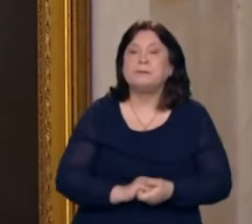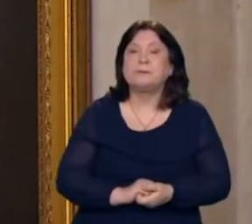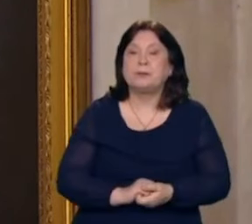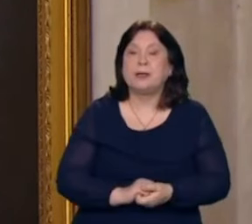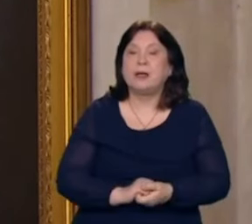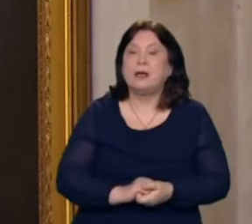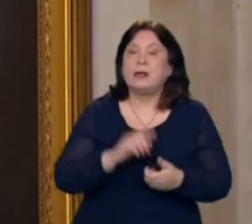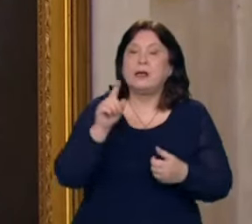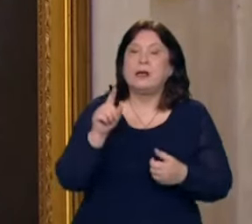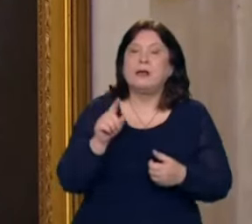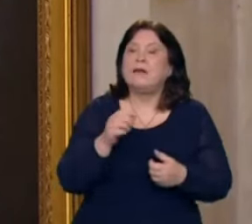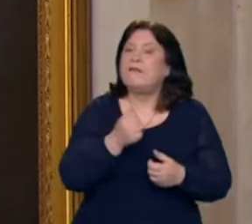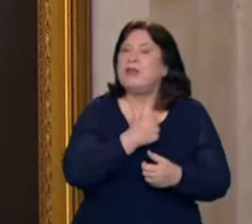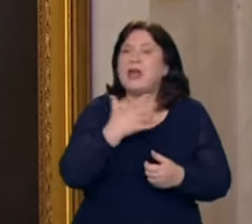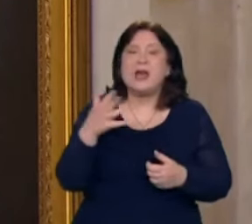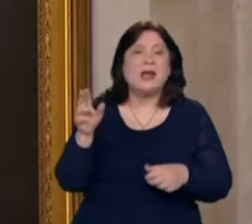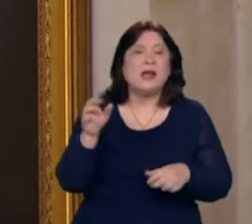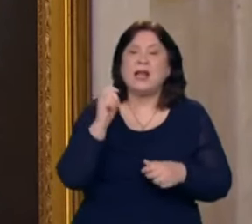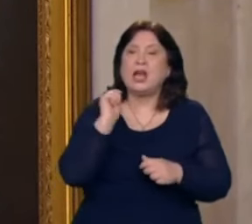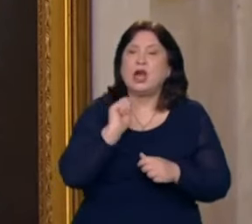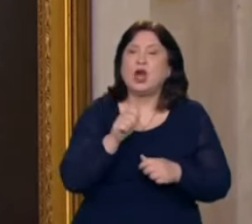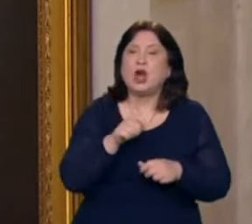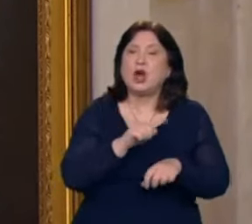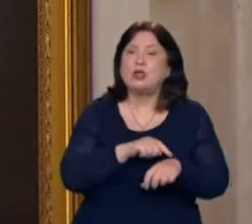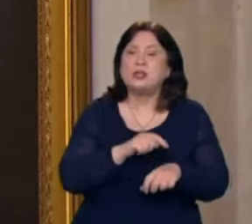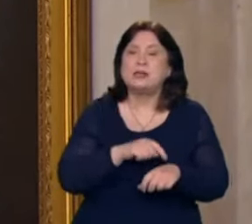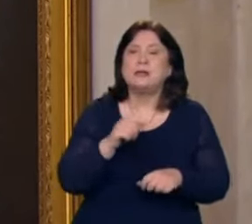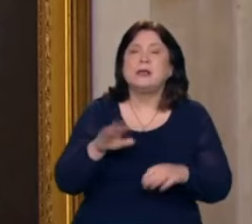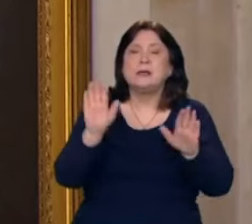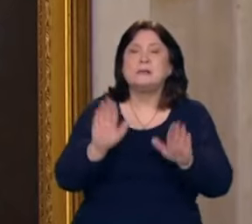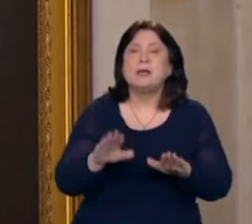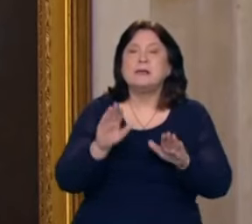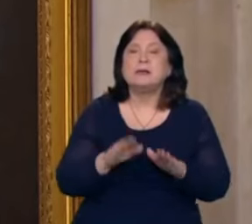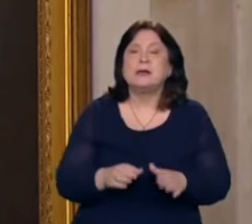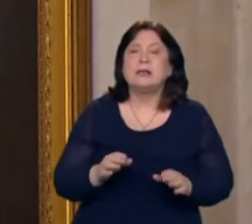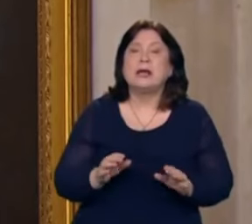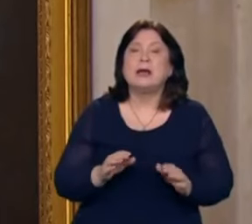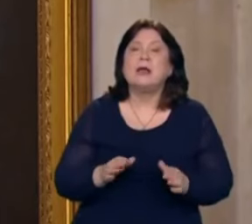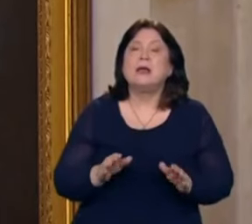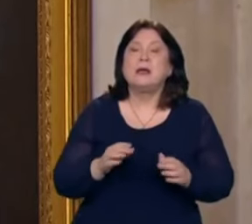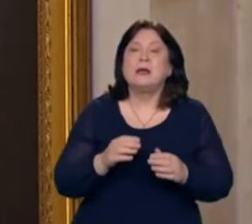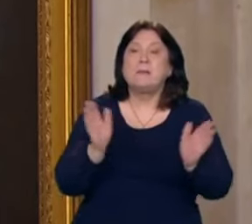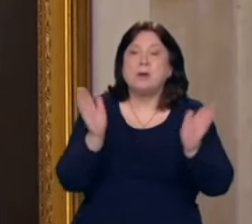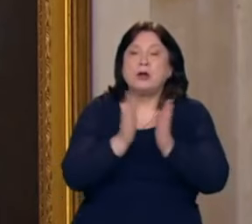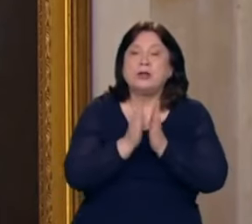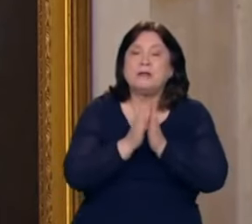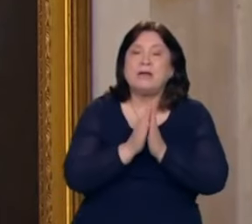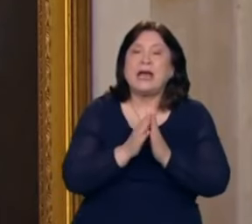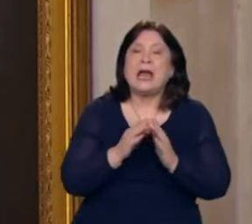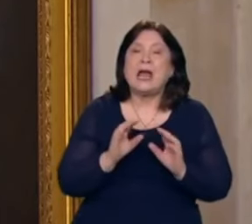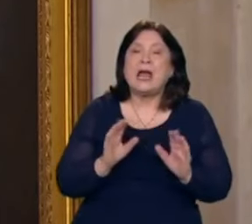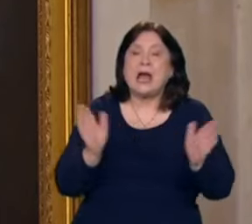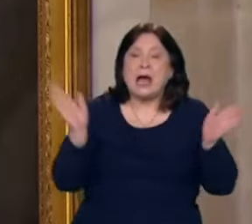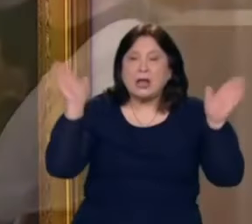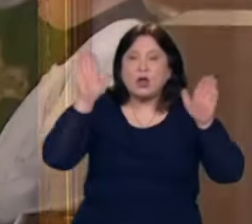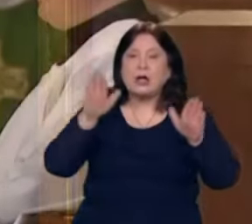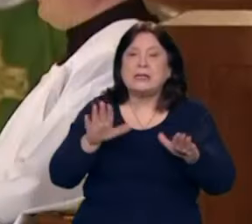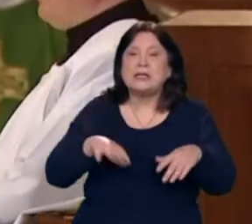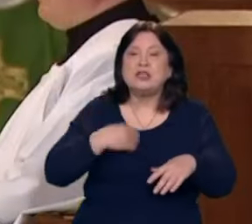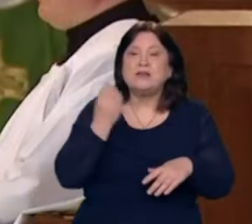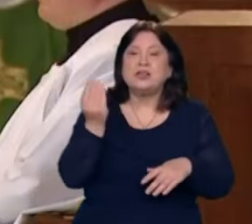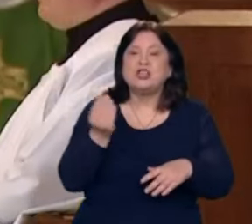kiedy wiele godzin spędzał na adoracji Najświętszego Sakramentu